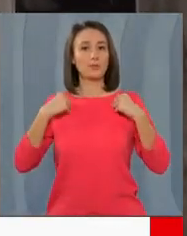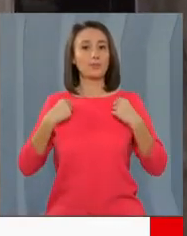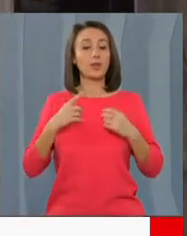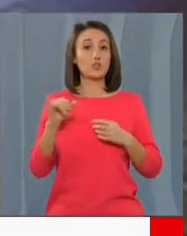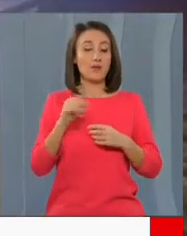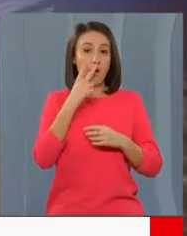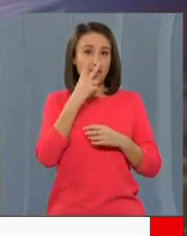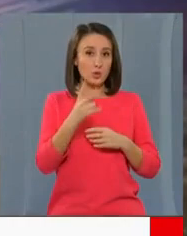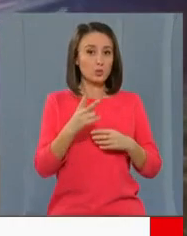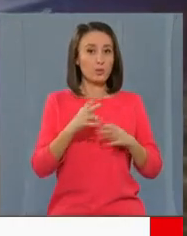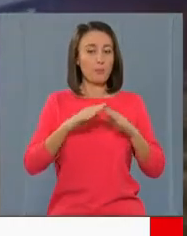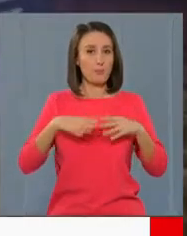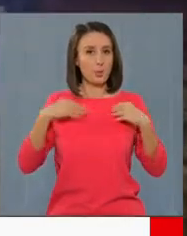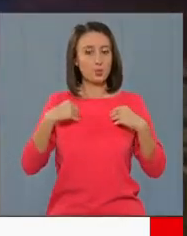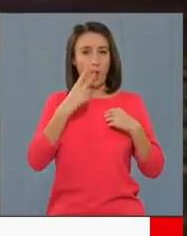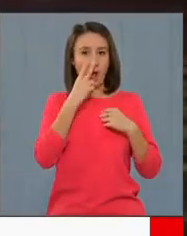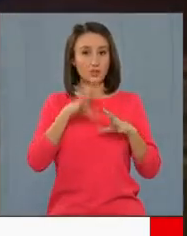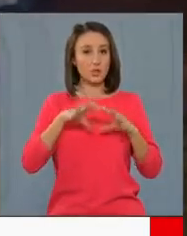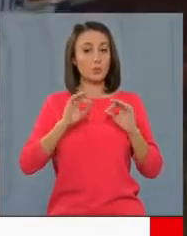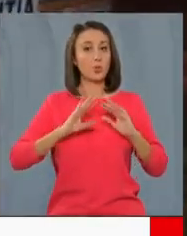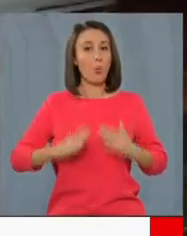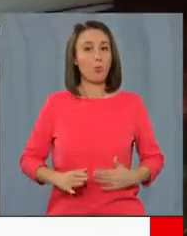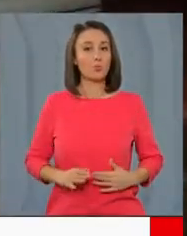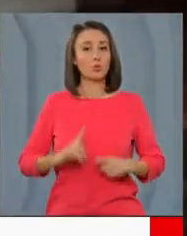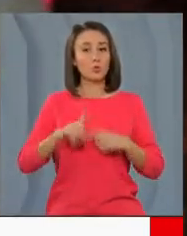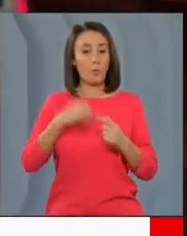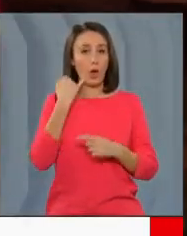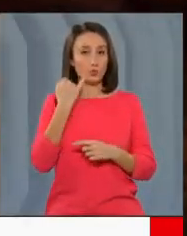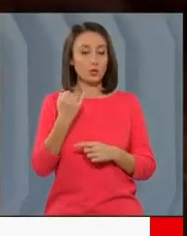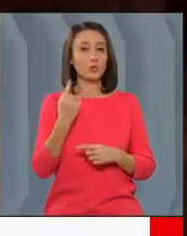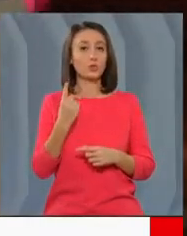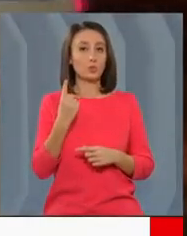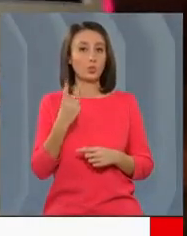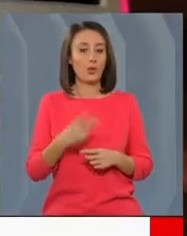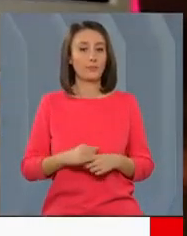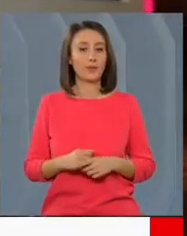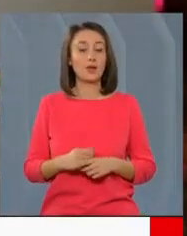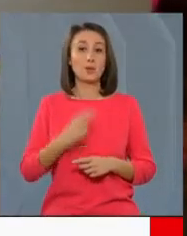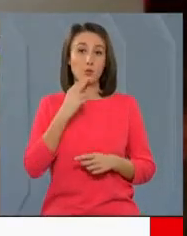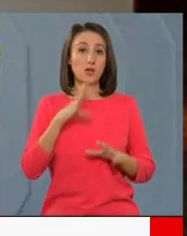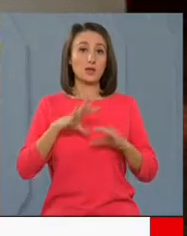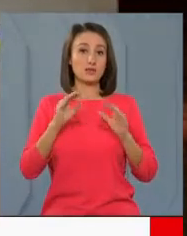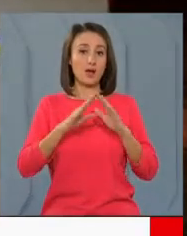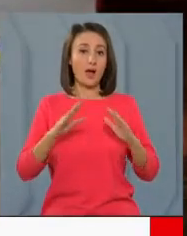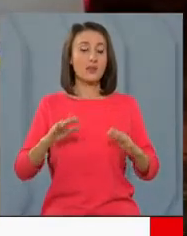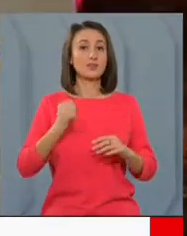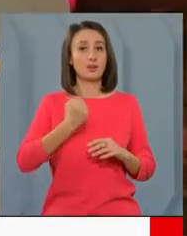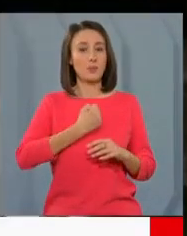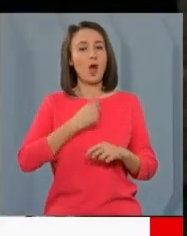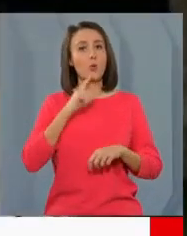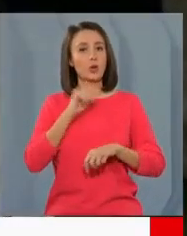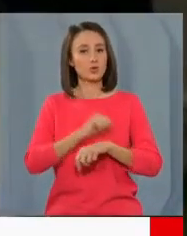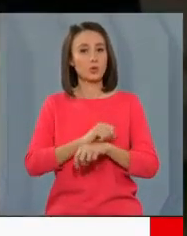un trecător a văzut păturile și a descoperit corpul victimei, apoi a sunat la poliție. Ofițerii l-au găsit în casă pe criminal și l-au